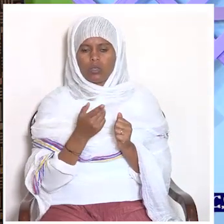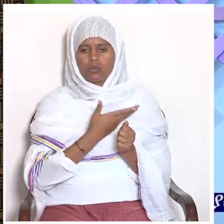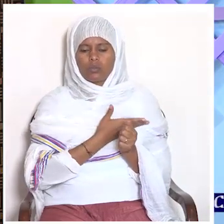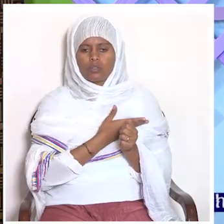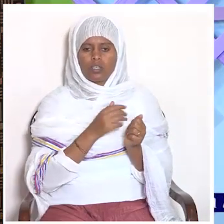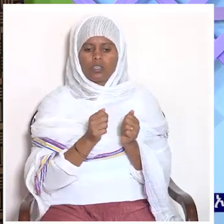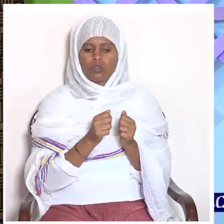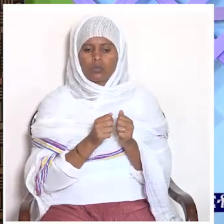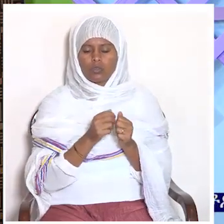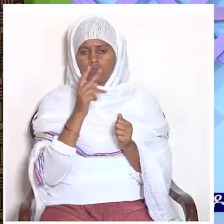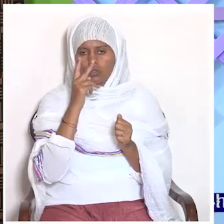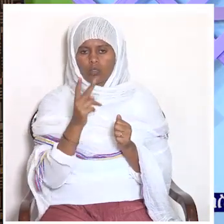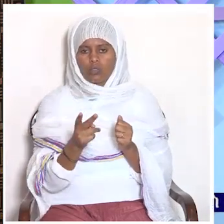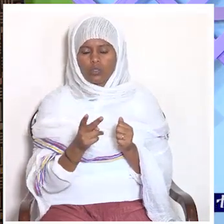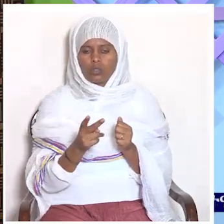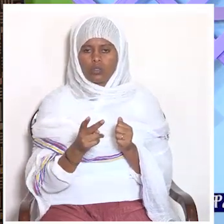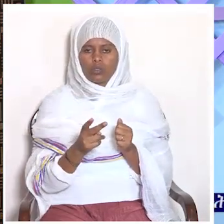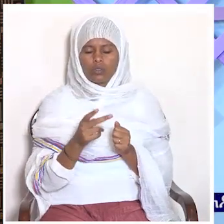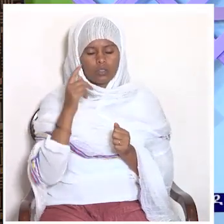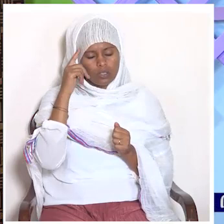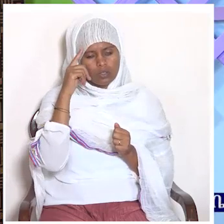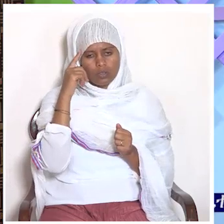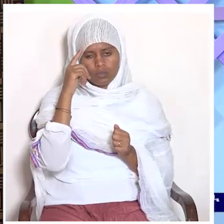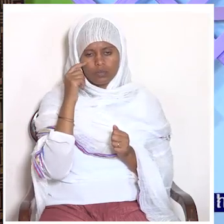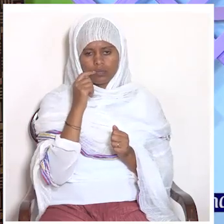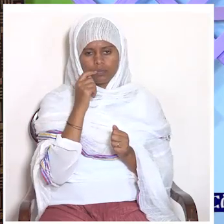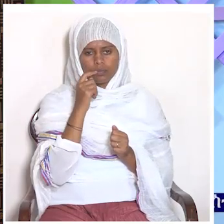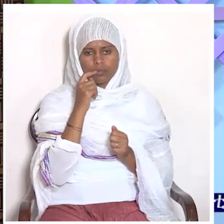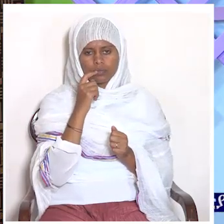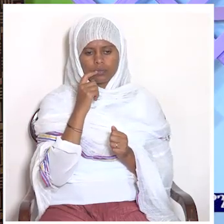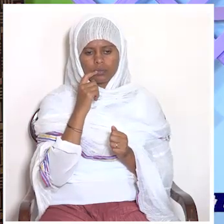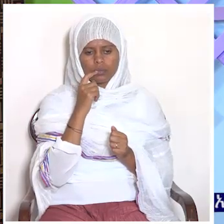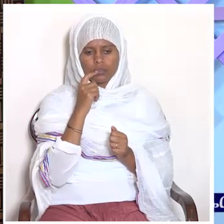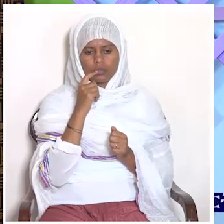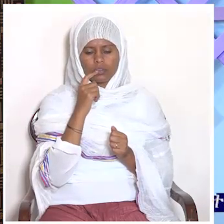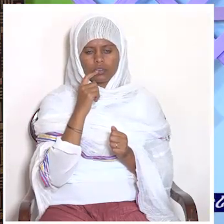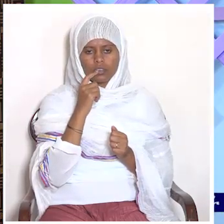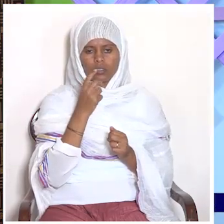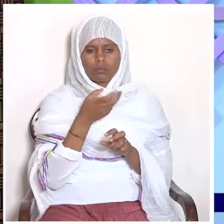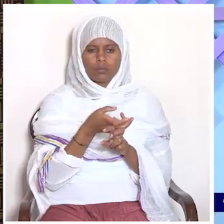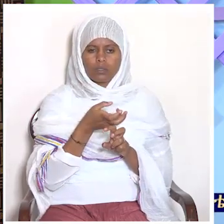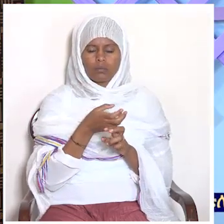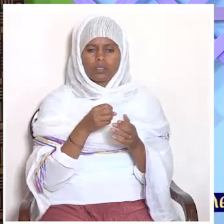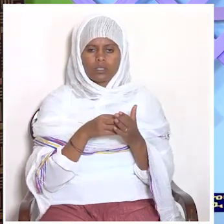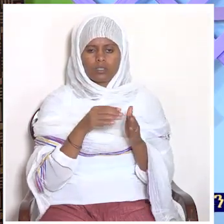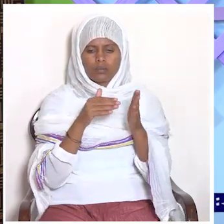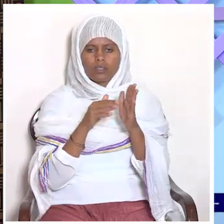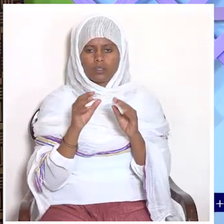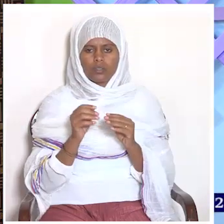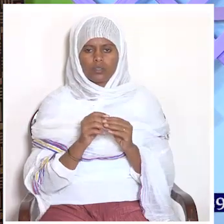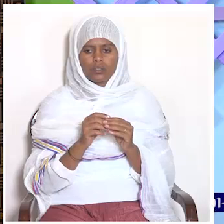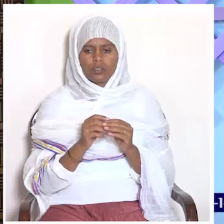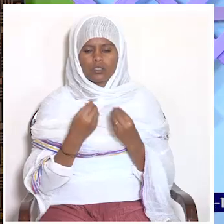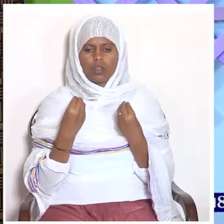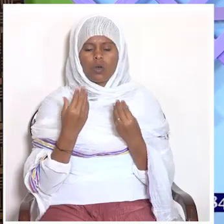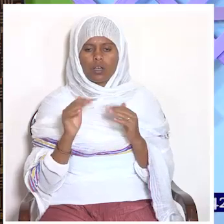ኢሉ ብዝሒ ናይ ንብረቱ ርዩ ኣበስተንትኖ ወይ ድማ ኣብ ፍፁም ምምርማር ስለ ዝበፅሐ